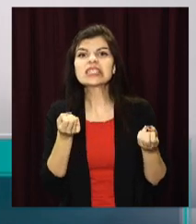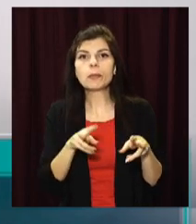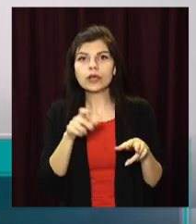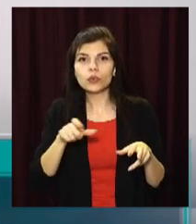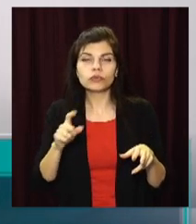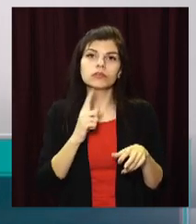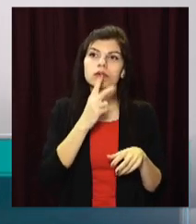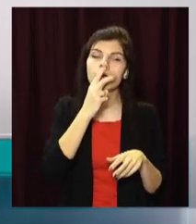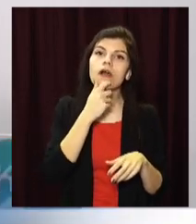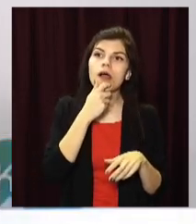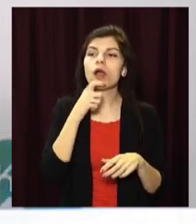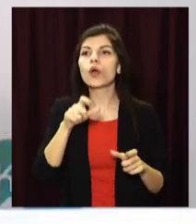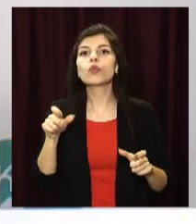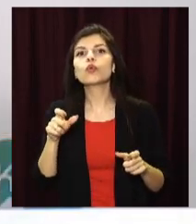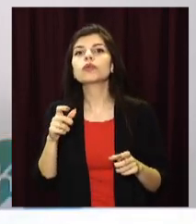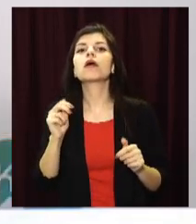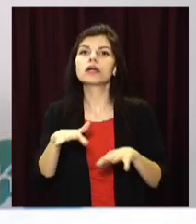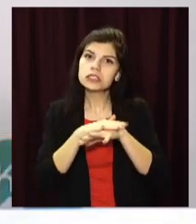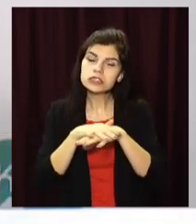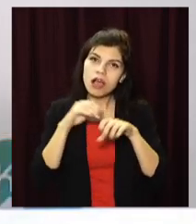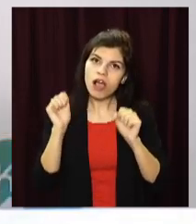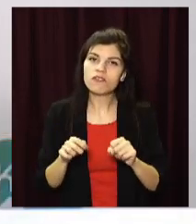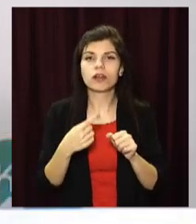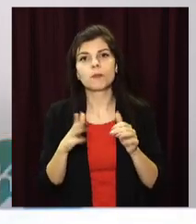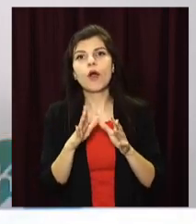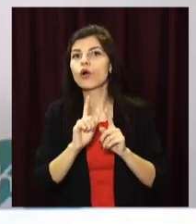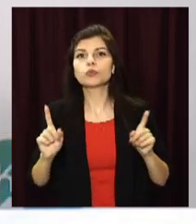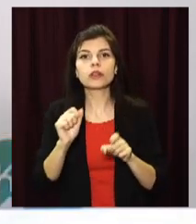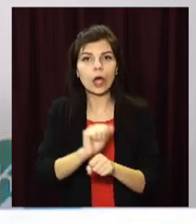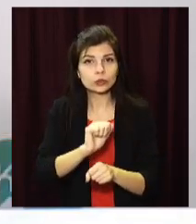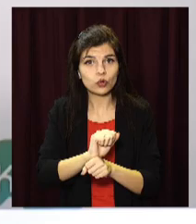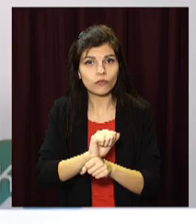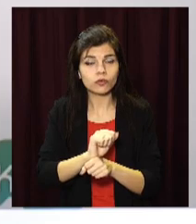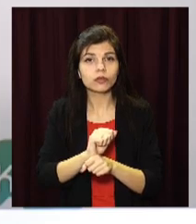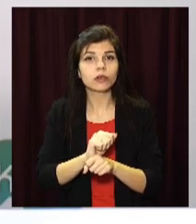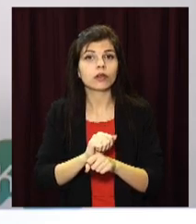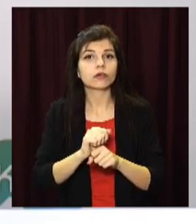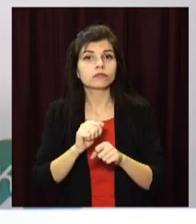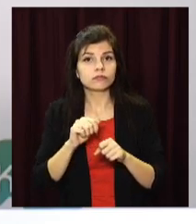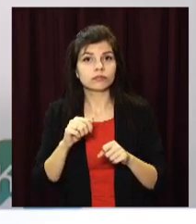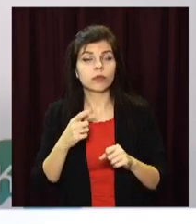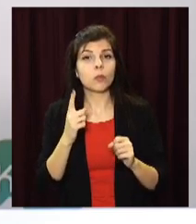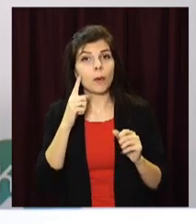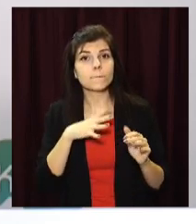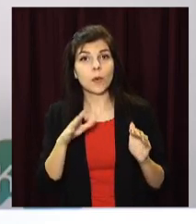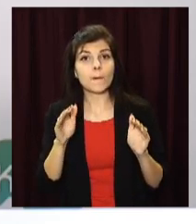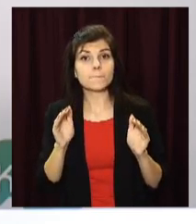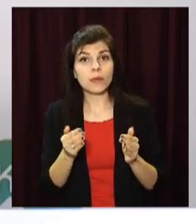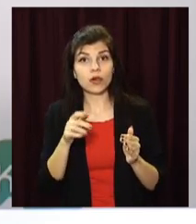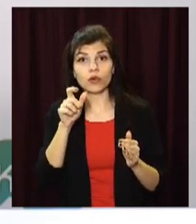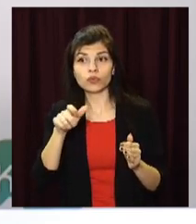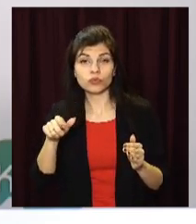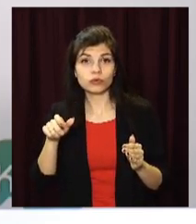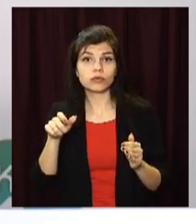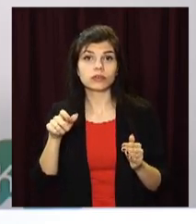яка ситуація з громадським транспортом, особливо на проміжних зупинках. Тому що через обмеження по кількості пасажирів